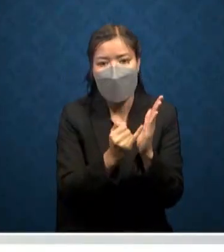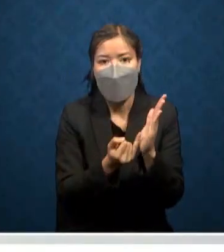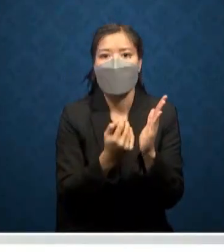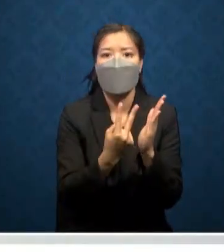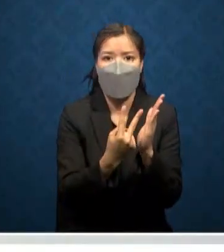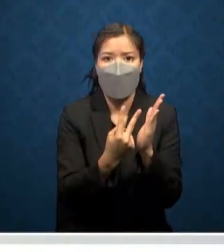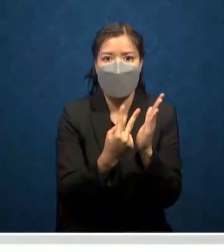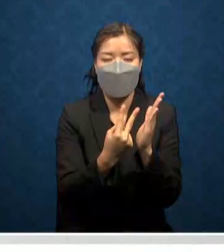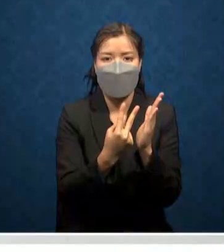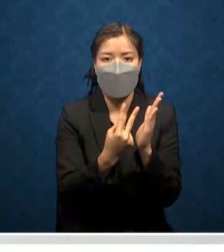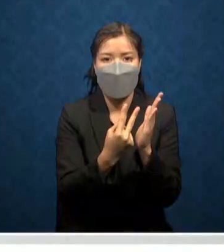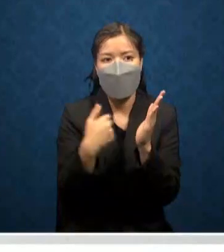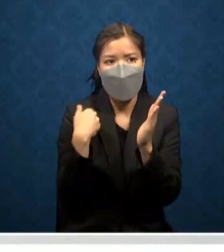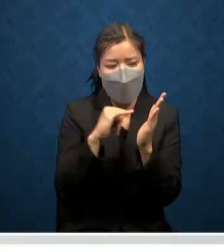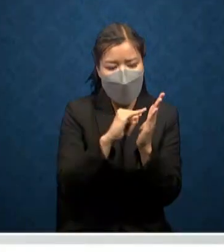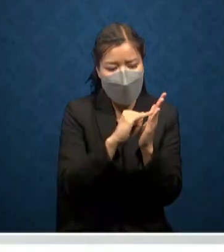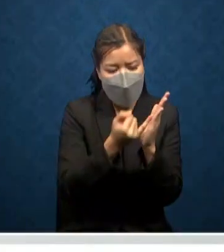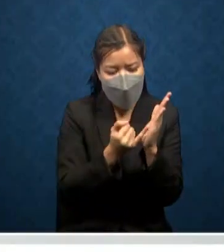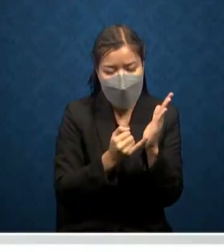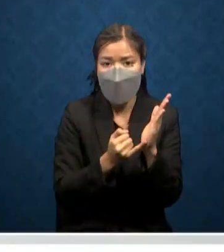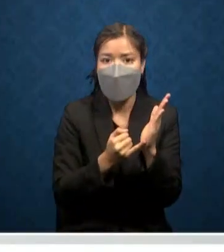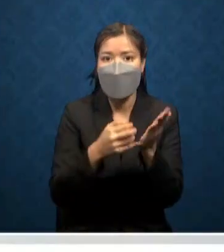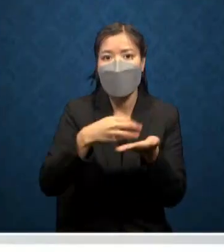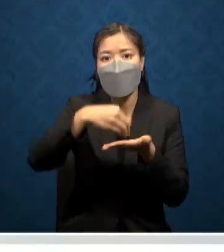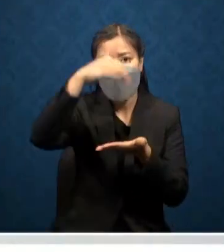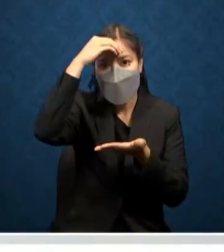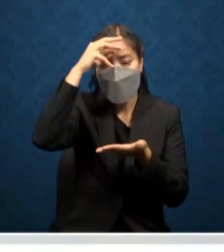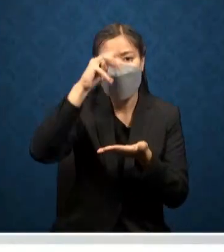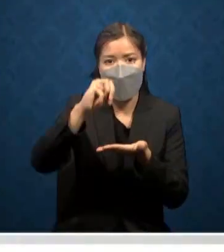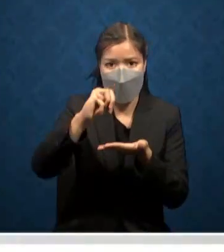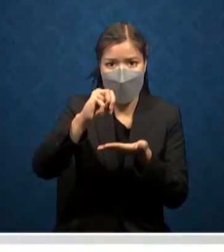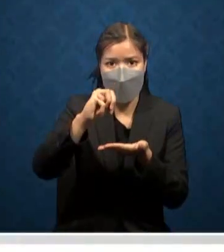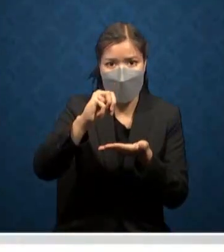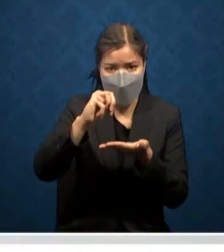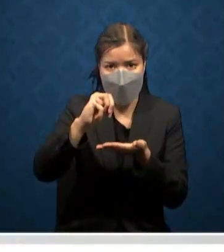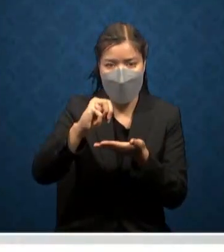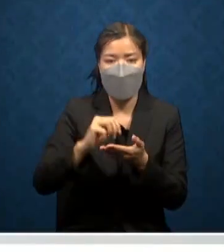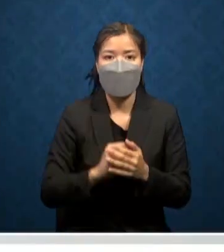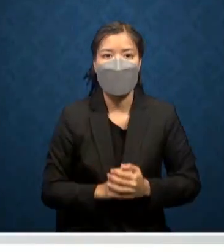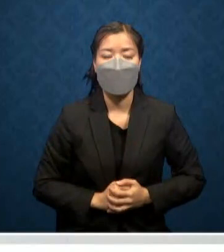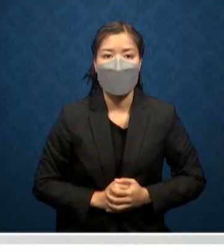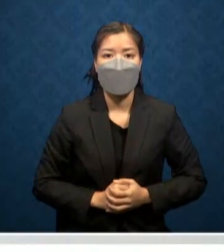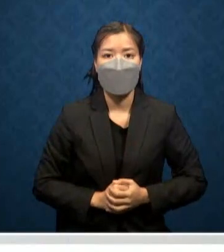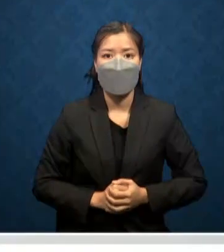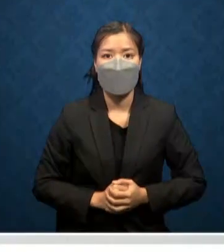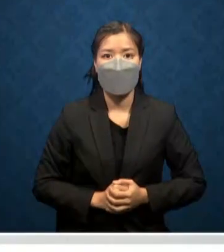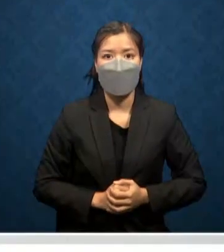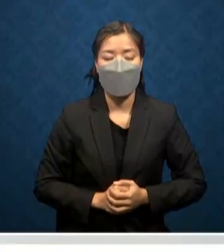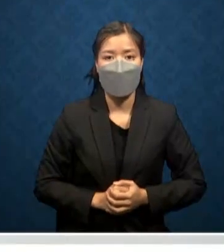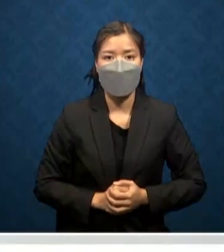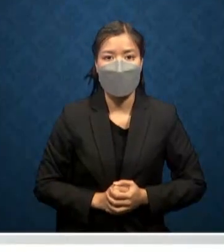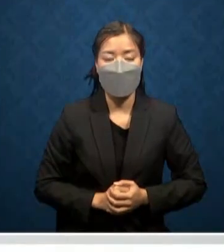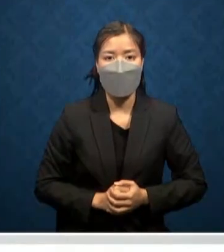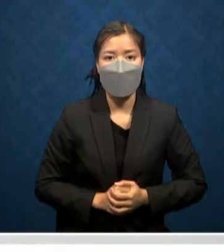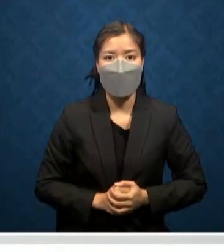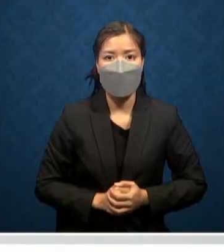ซึ่งมีหลายจังหวัดนะครับที่ที่ใช้เขตพื้นที่มัธยมศึกษาจะถึงสองจังหวัดนะครับในกรณีเช่นนี้นะ